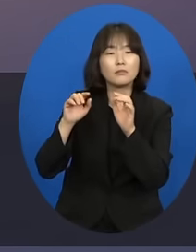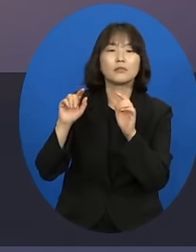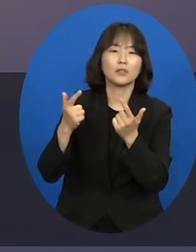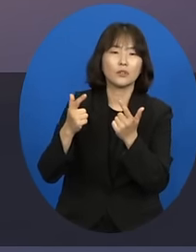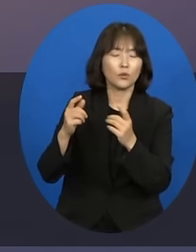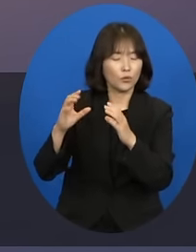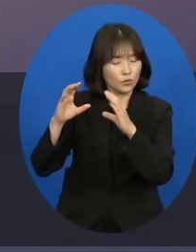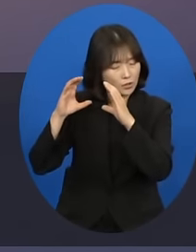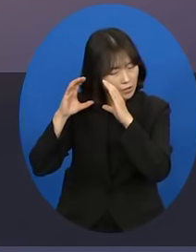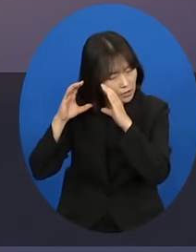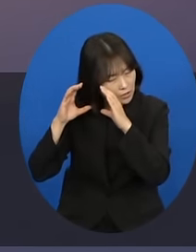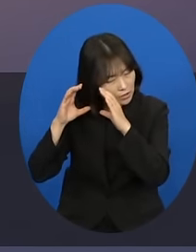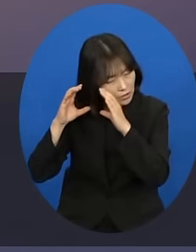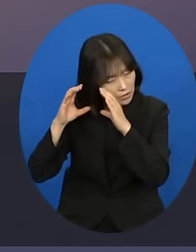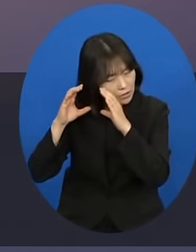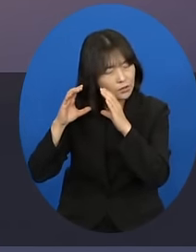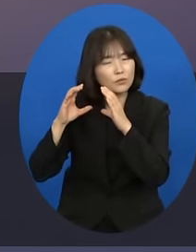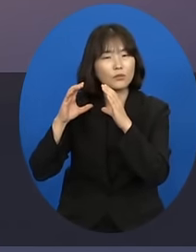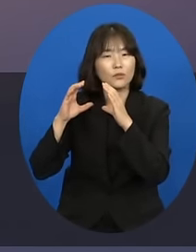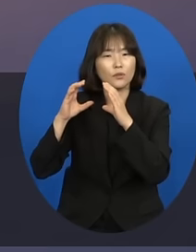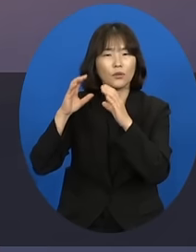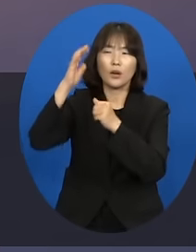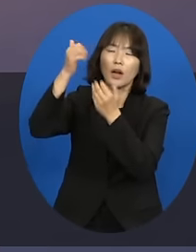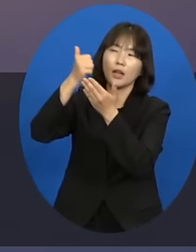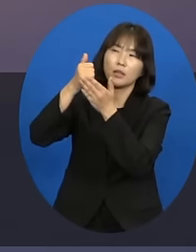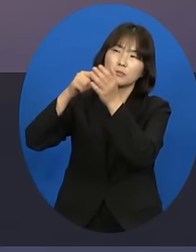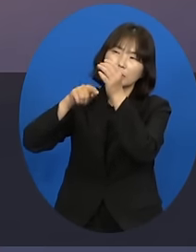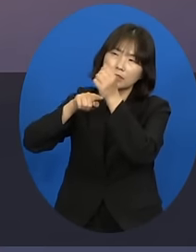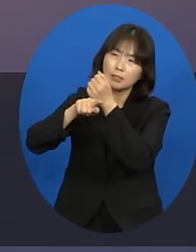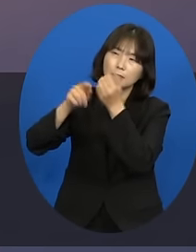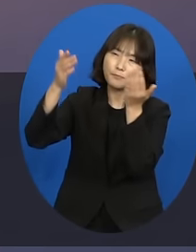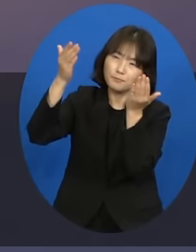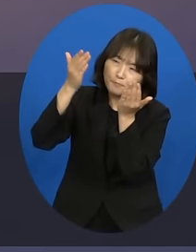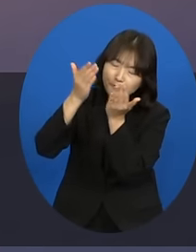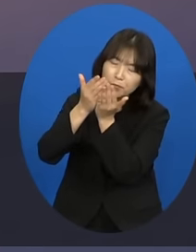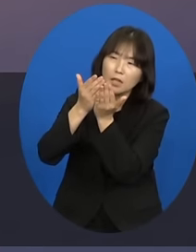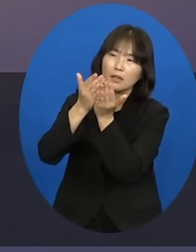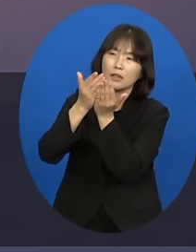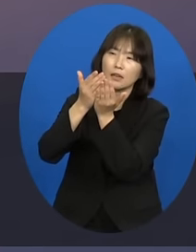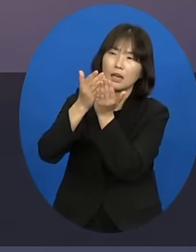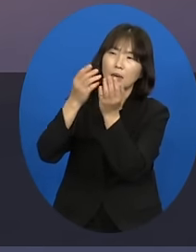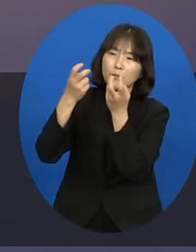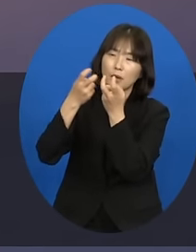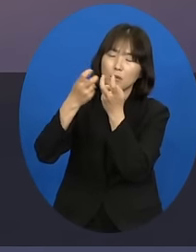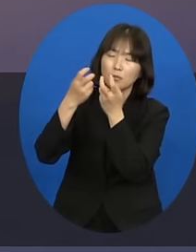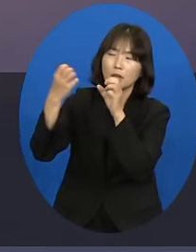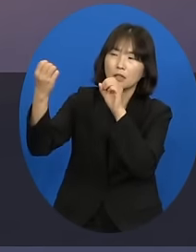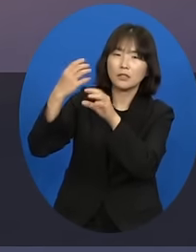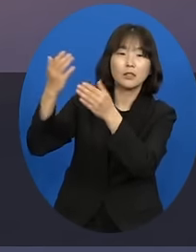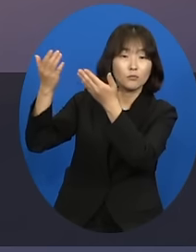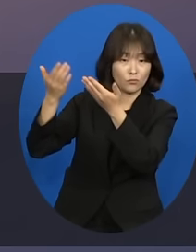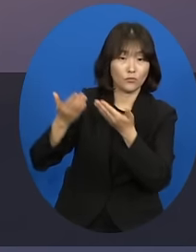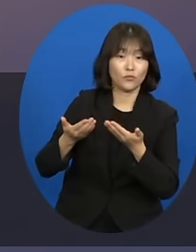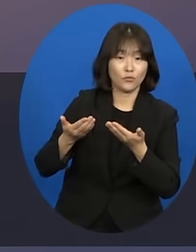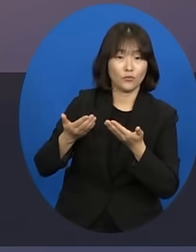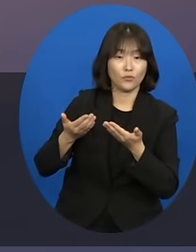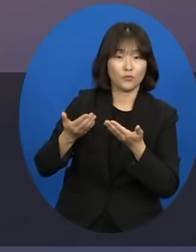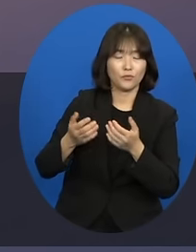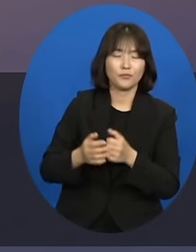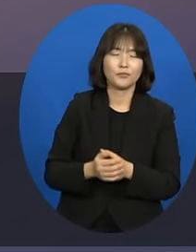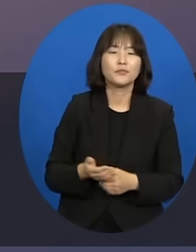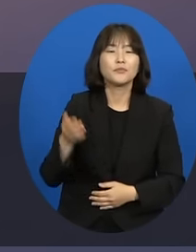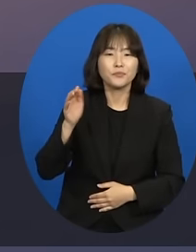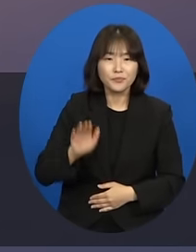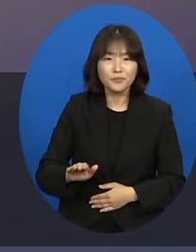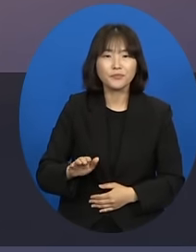들은 것을 하나님의 뜻에 합당한 방법으로 응답해 주시기도 하시죠. 그렇지만